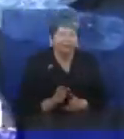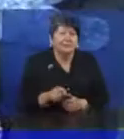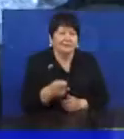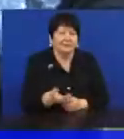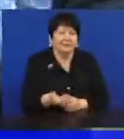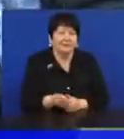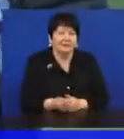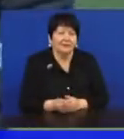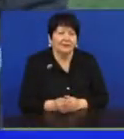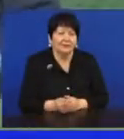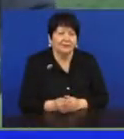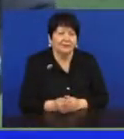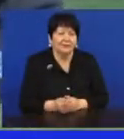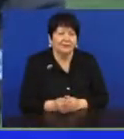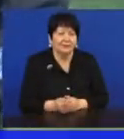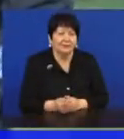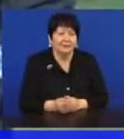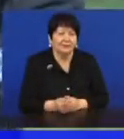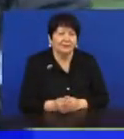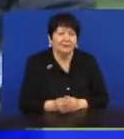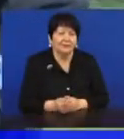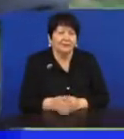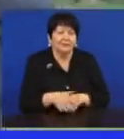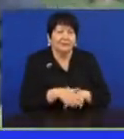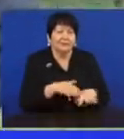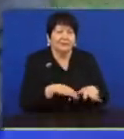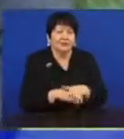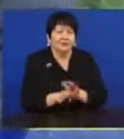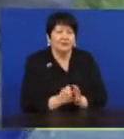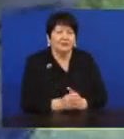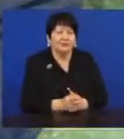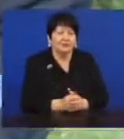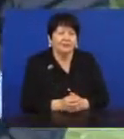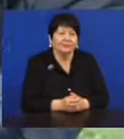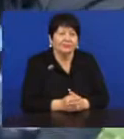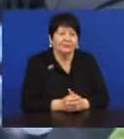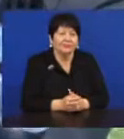voi. Purtați mănuși. Păstrați distanță.